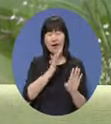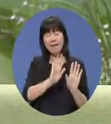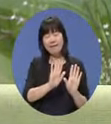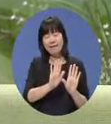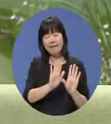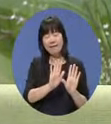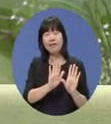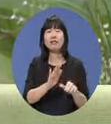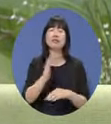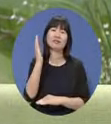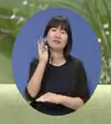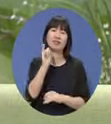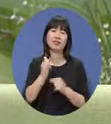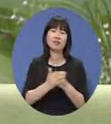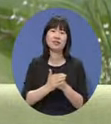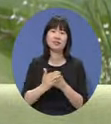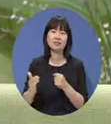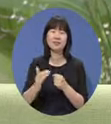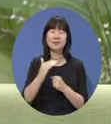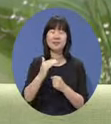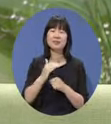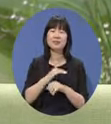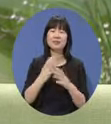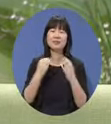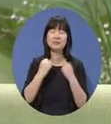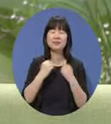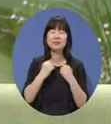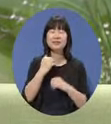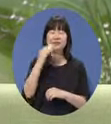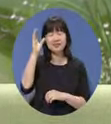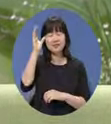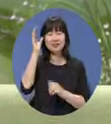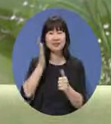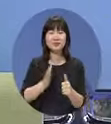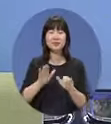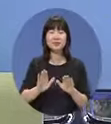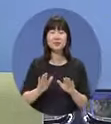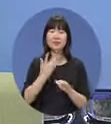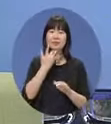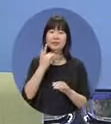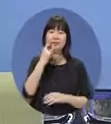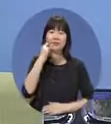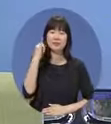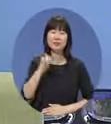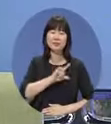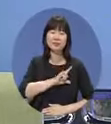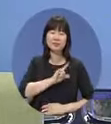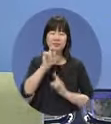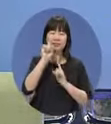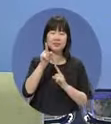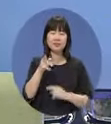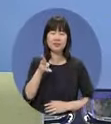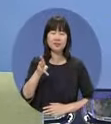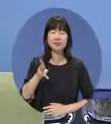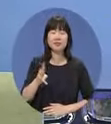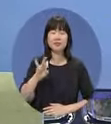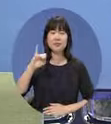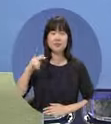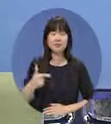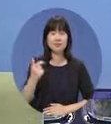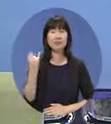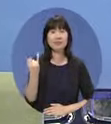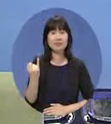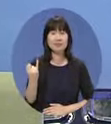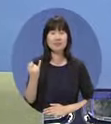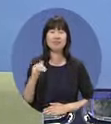사연이 기다리고 있으니까 많이 기대해 주시기 바랍니다. 오늘도 변함없이 화요일의 엄마 이은 씨 나오셨어요. 어서 오세요. 안녕하세요. 네, 현서 엄마 이은입니다. 아,